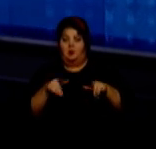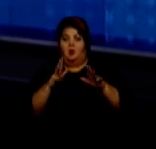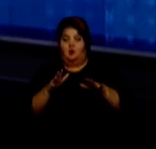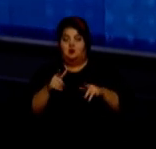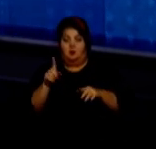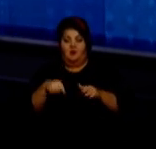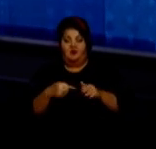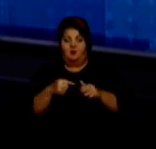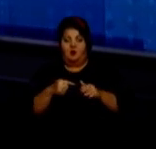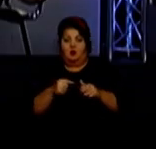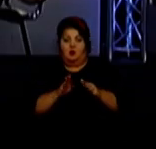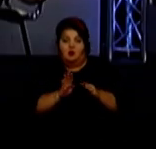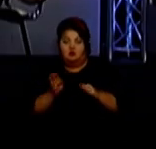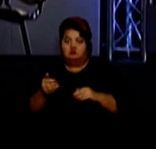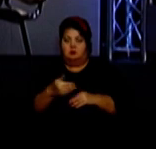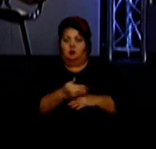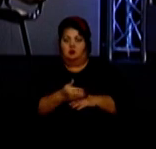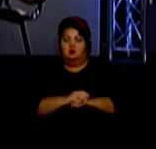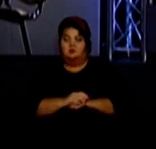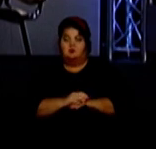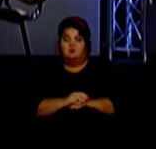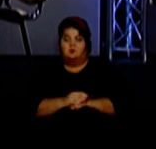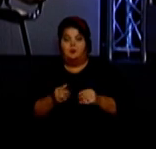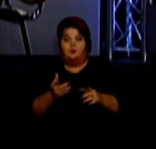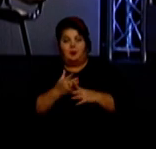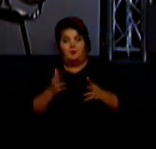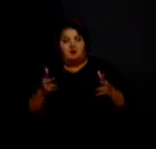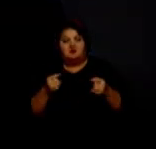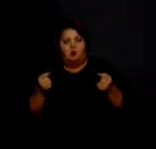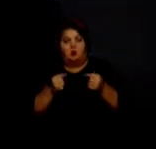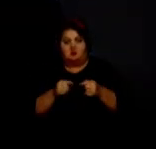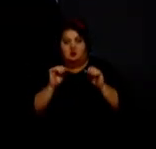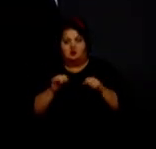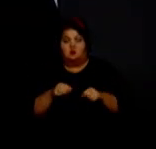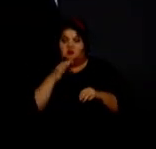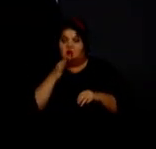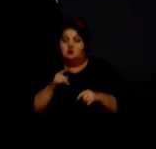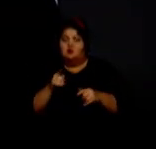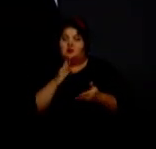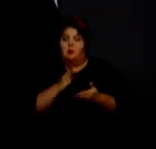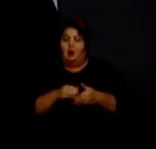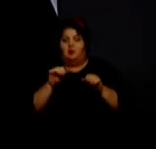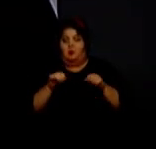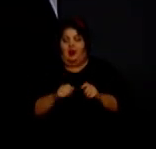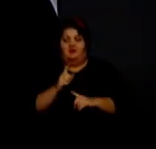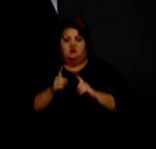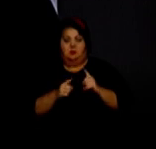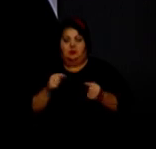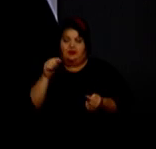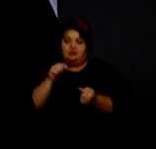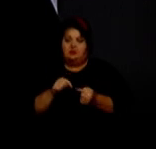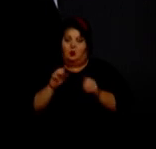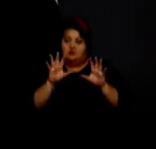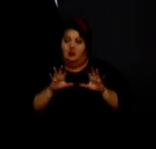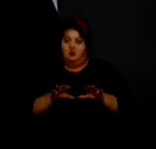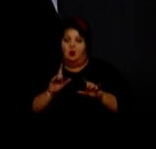чином обжимати. А більш конкретно можете сказати, що проектувальники мають право змінити згідно із законодавством,